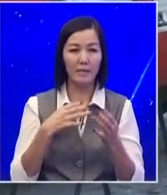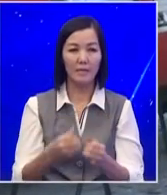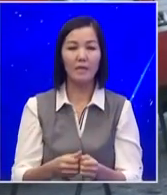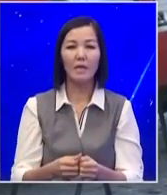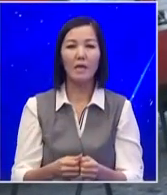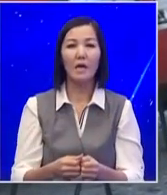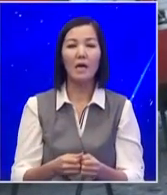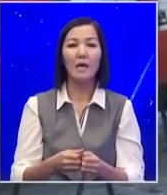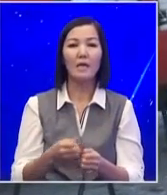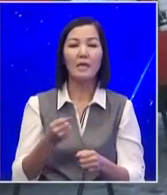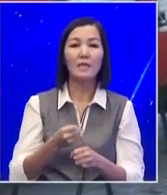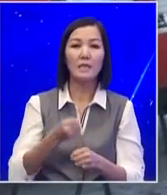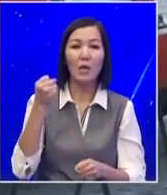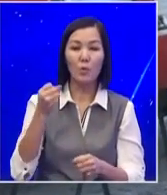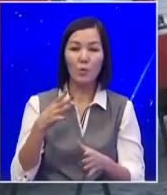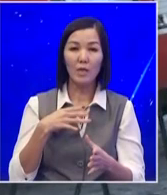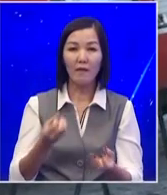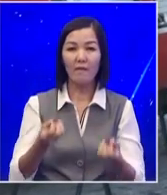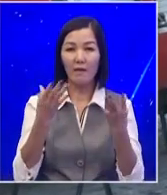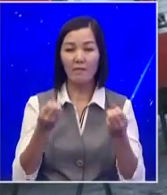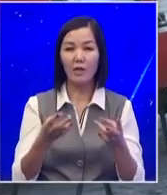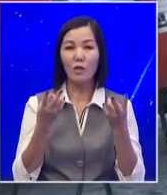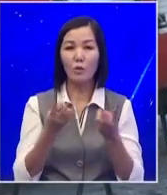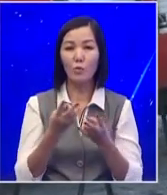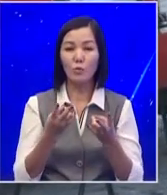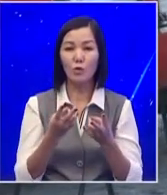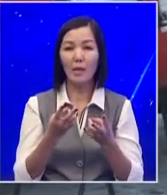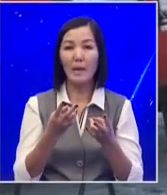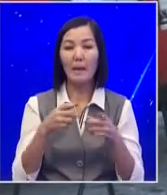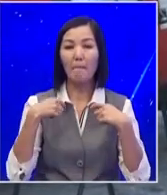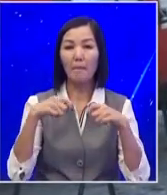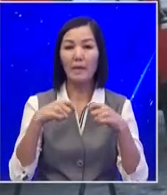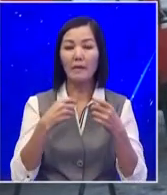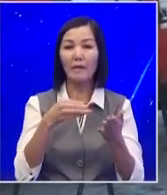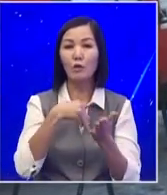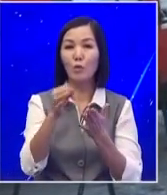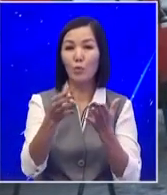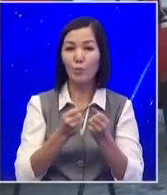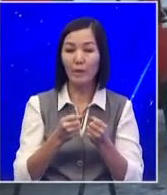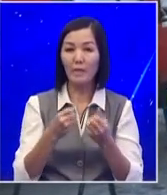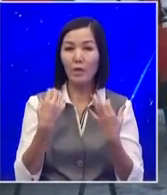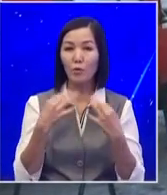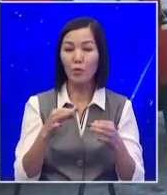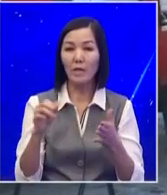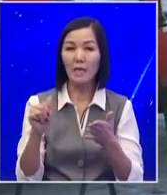которые надо покупать только в отведенных местах, которые продавцы, у них должны быть сертификаты соответствия именно и должны продаваться в